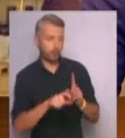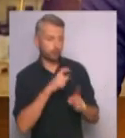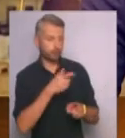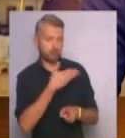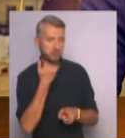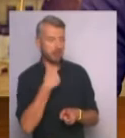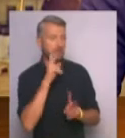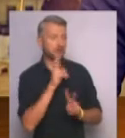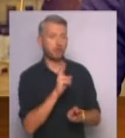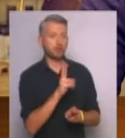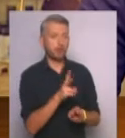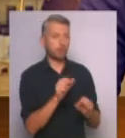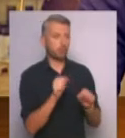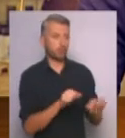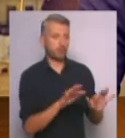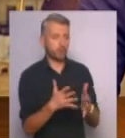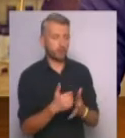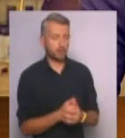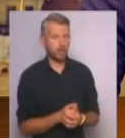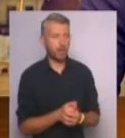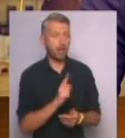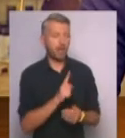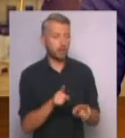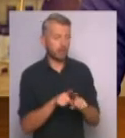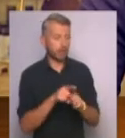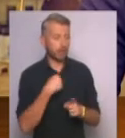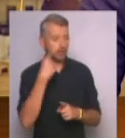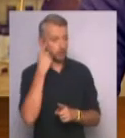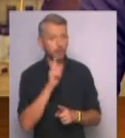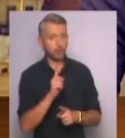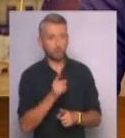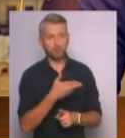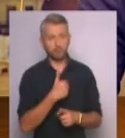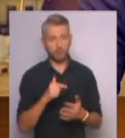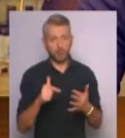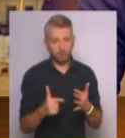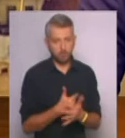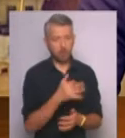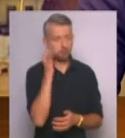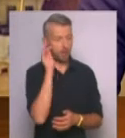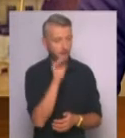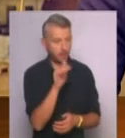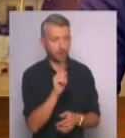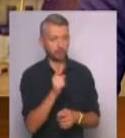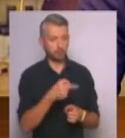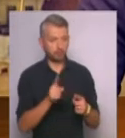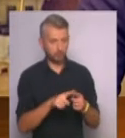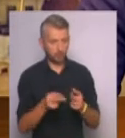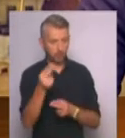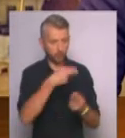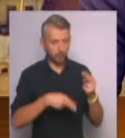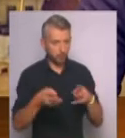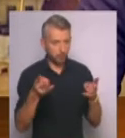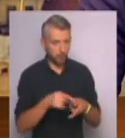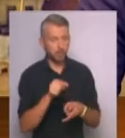я не знаю, як він може відбутися. Але ж все-таки, я думаю, що ми черговий раз нагадали, що ця розв'язка потрібна, і що на